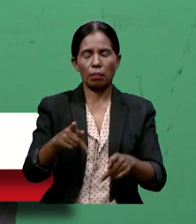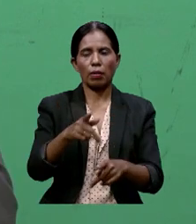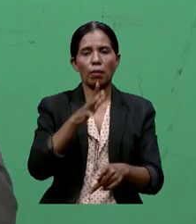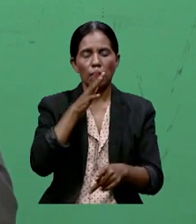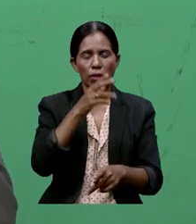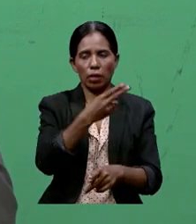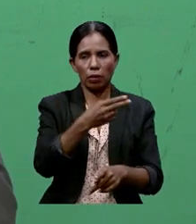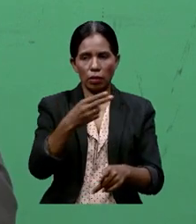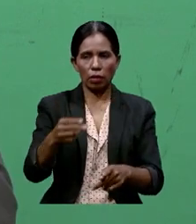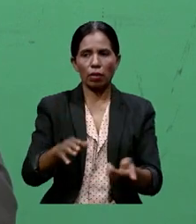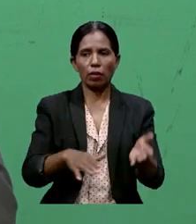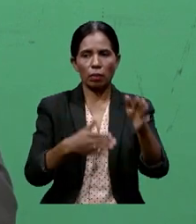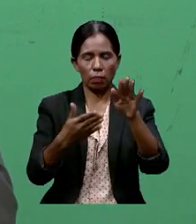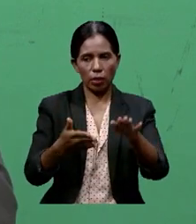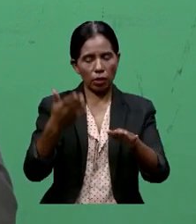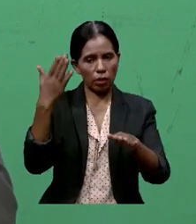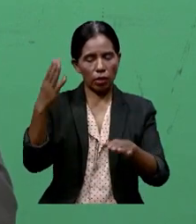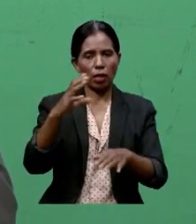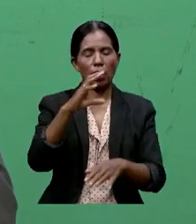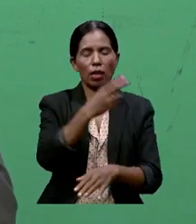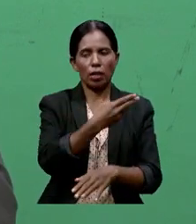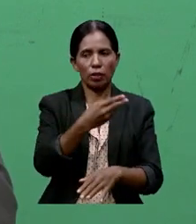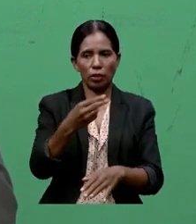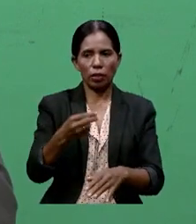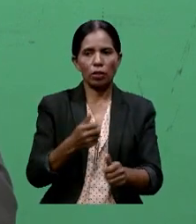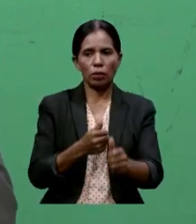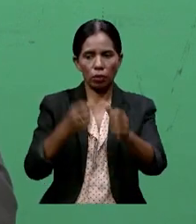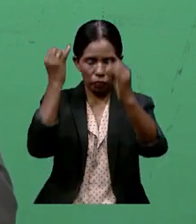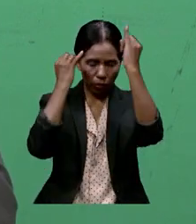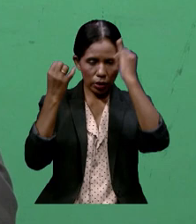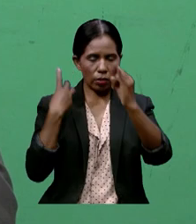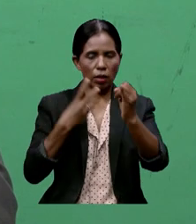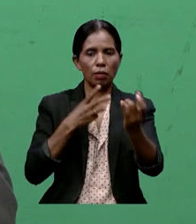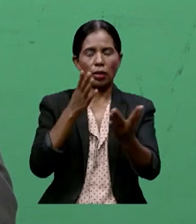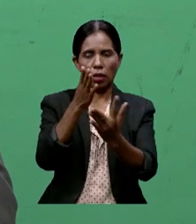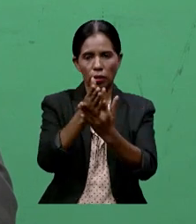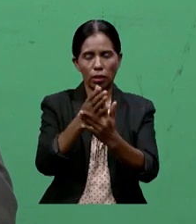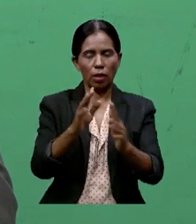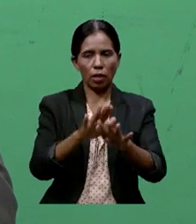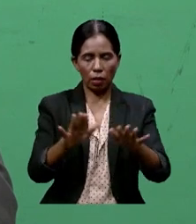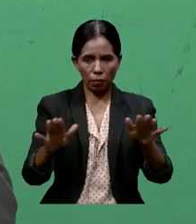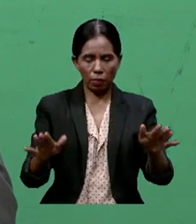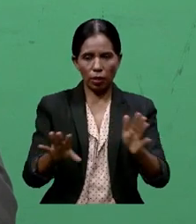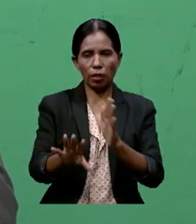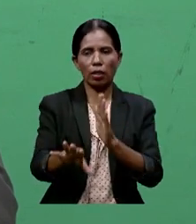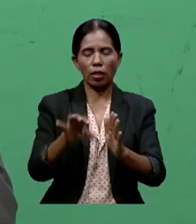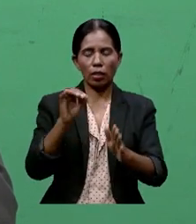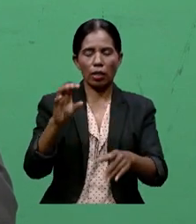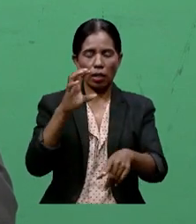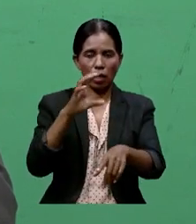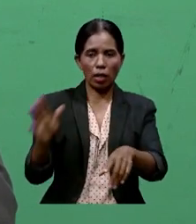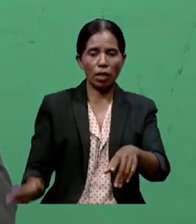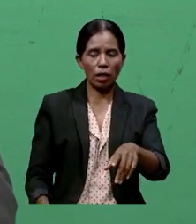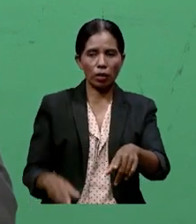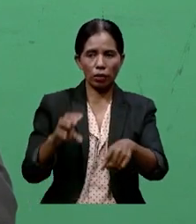hakefa, nebe nia mate hakefa. Tuir informasau nebe makami asesu katak, lamarik ne hetan asutata